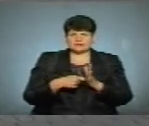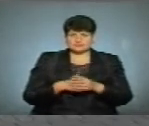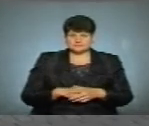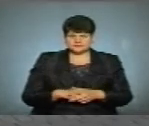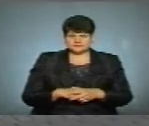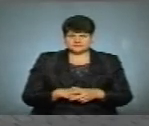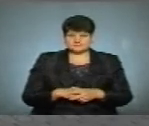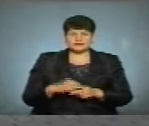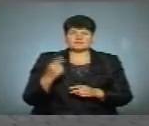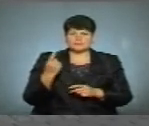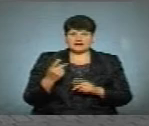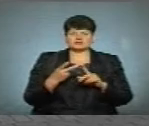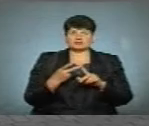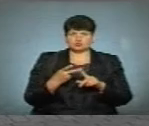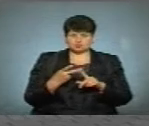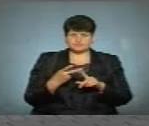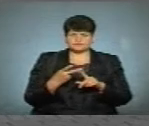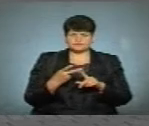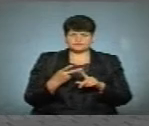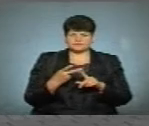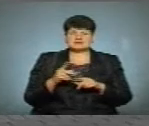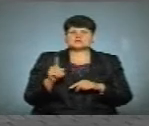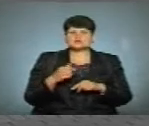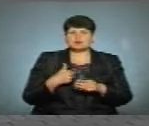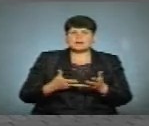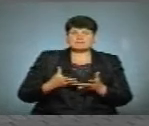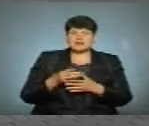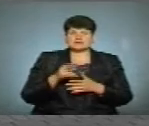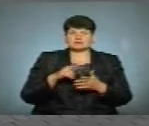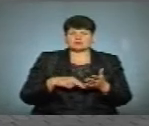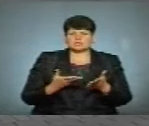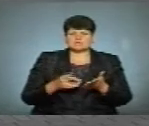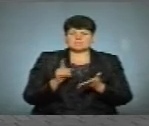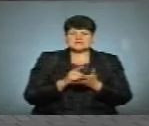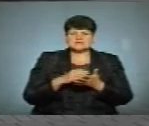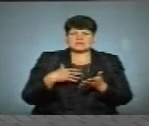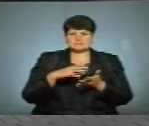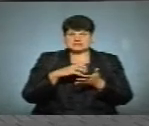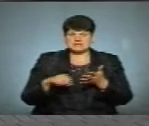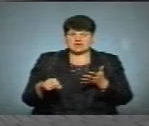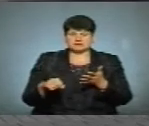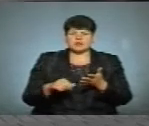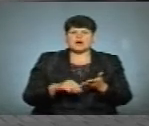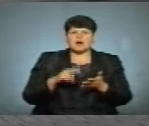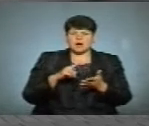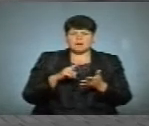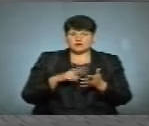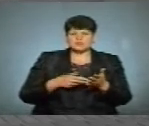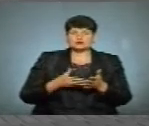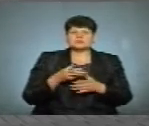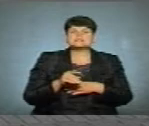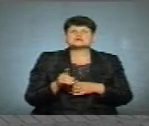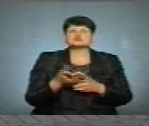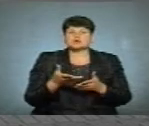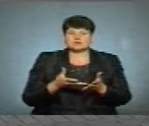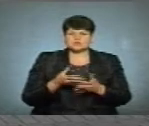І по-перше, по-друге, за що ми платимо податок? Пенсійні нам зняли, а податок ми платимо. За що ми платимо?